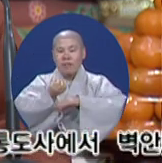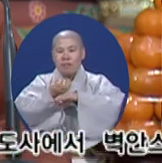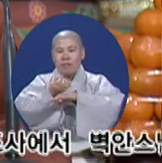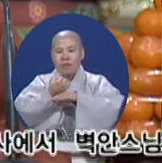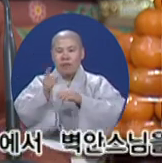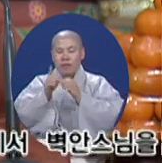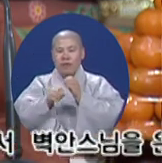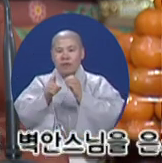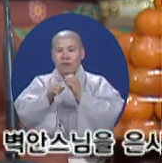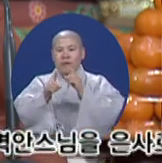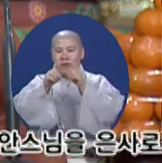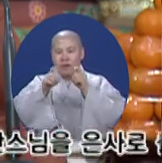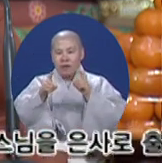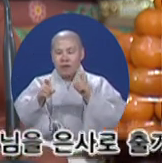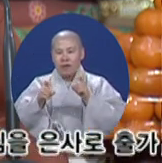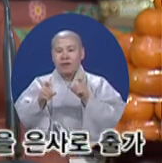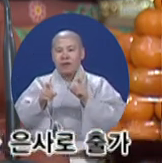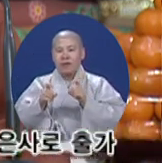삼보사찰을 의시해서